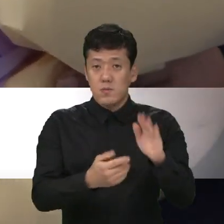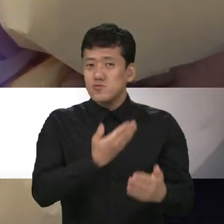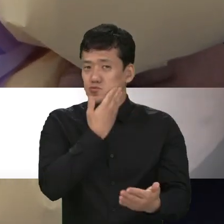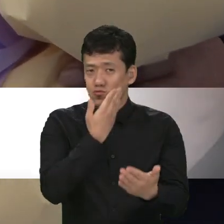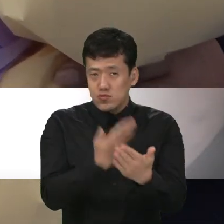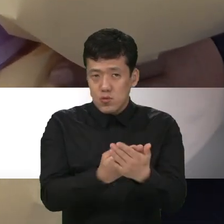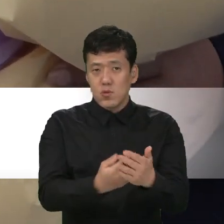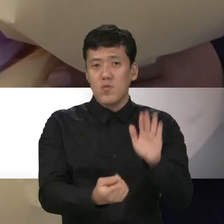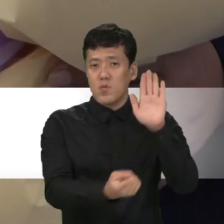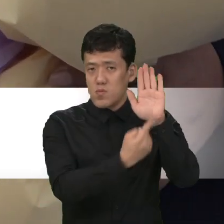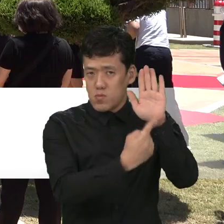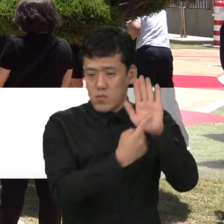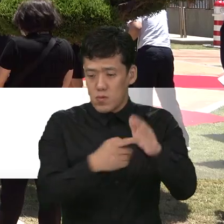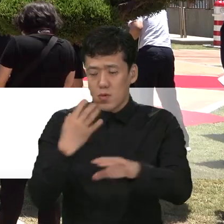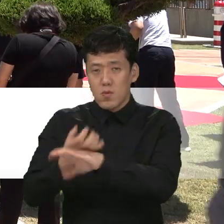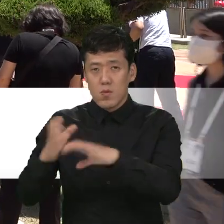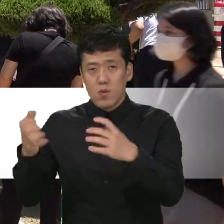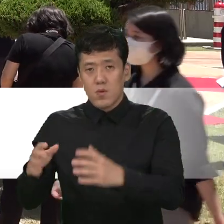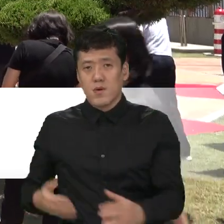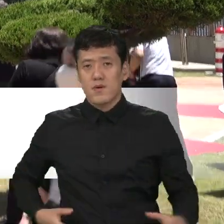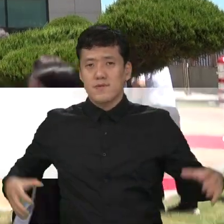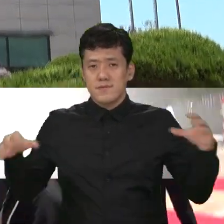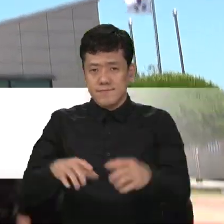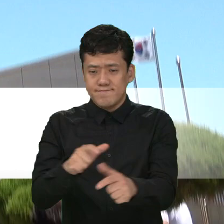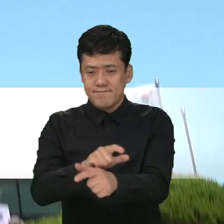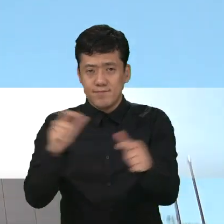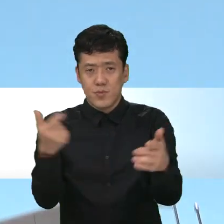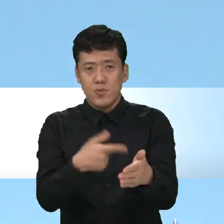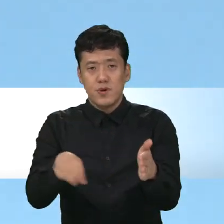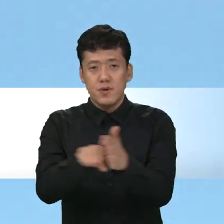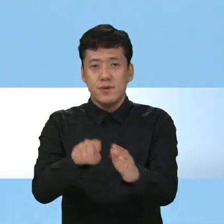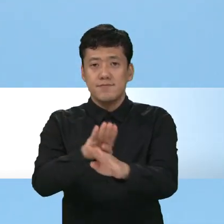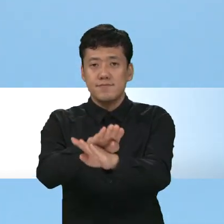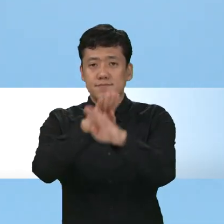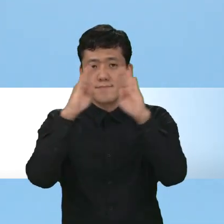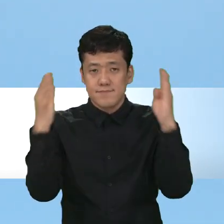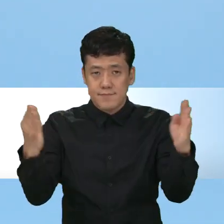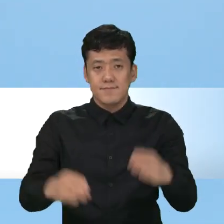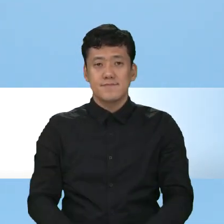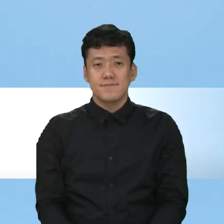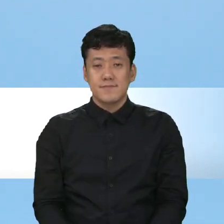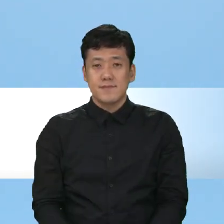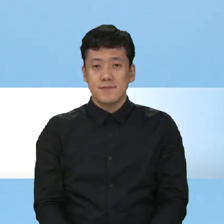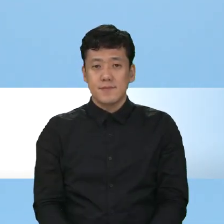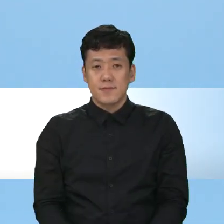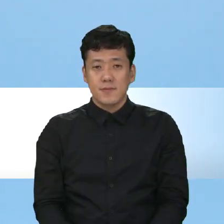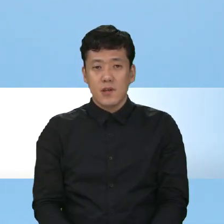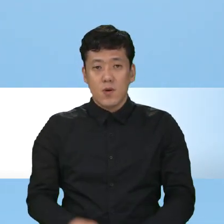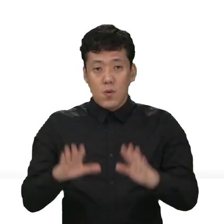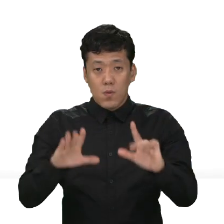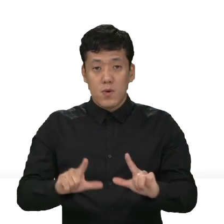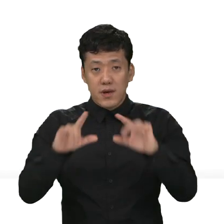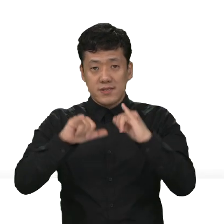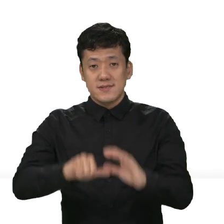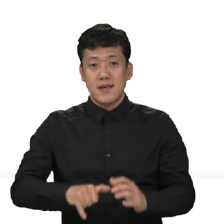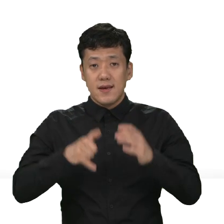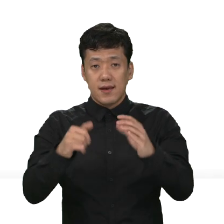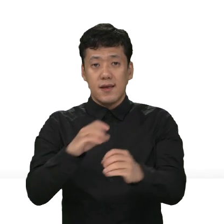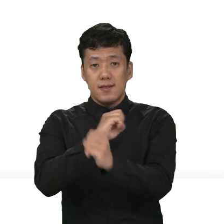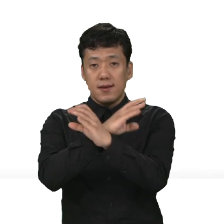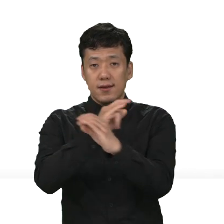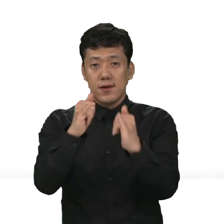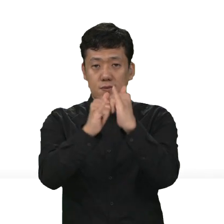홍보 및 회원국간 협력 증진을 위해 열립니다 한편 홈이 꽃 등 되는 국제 항로표지 협회가 주관하는